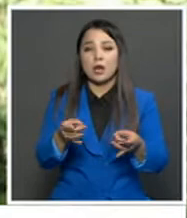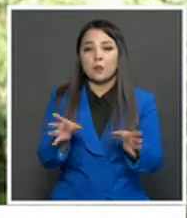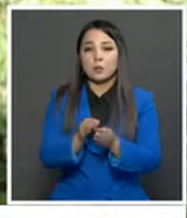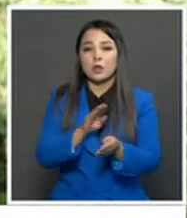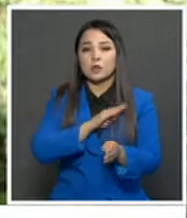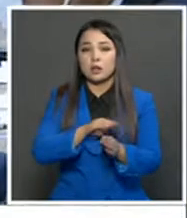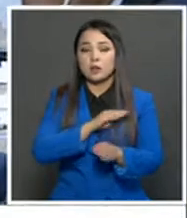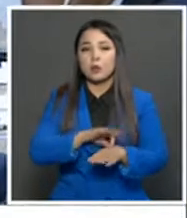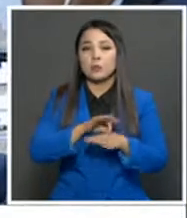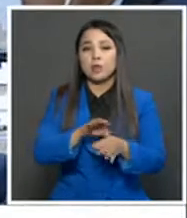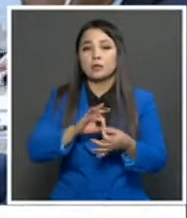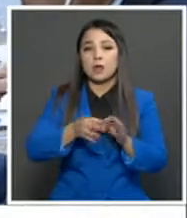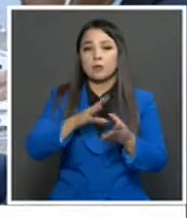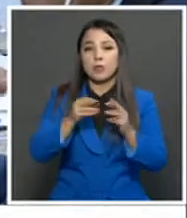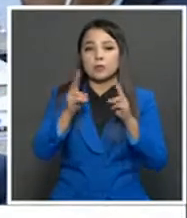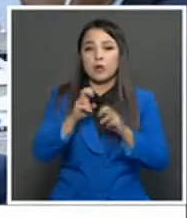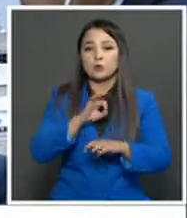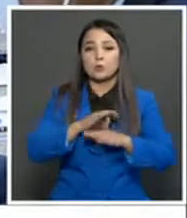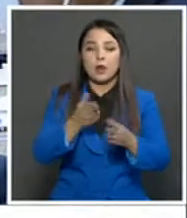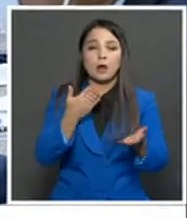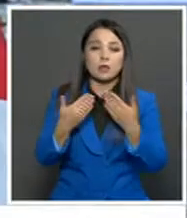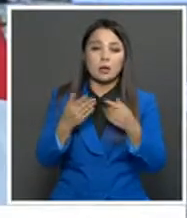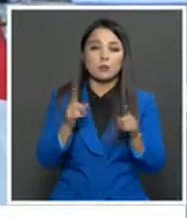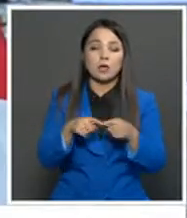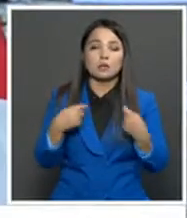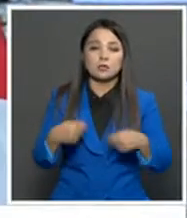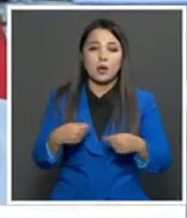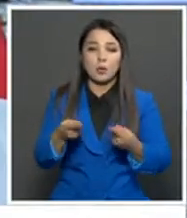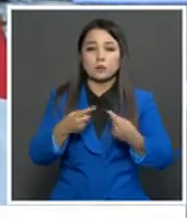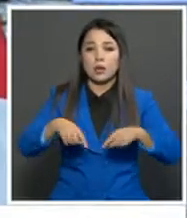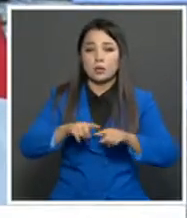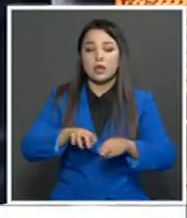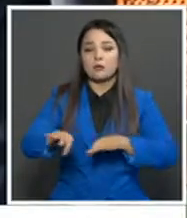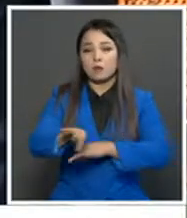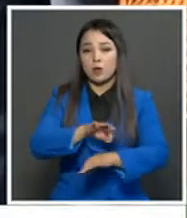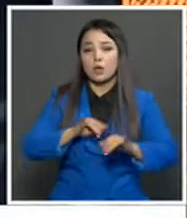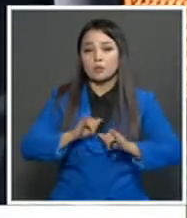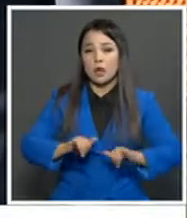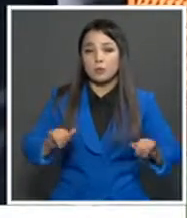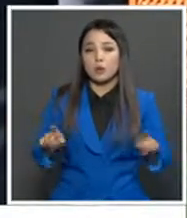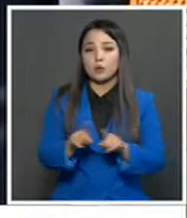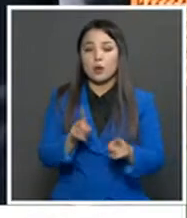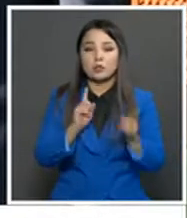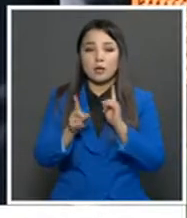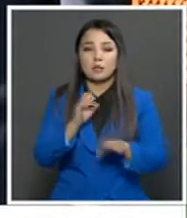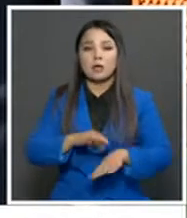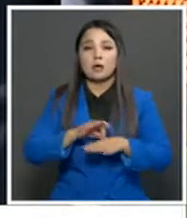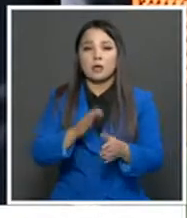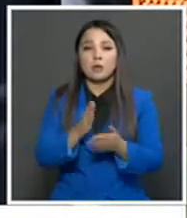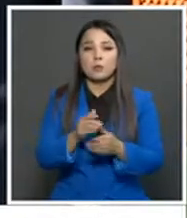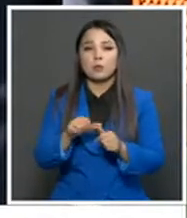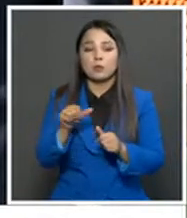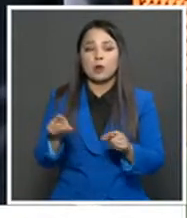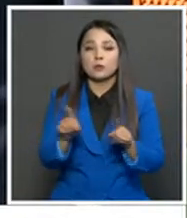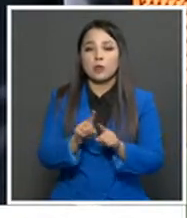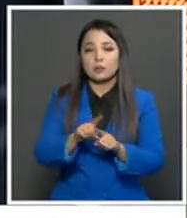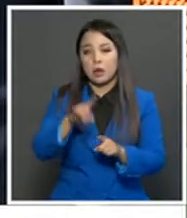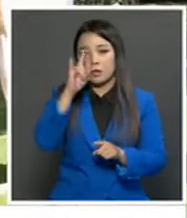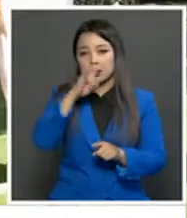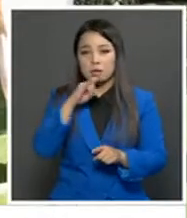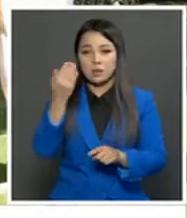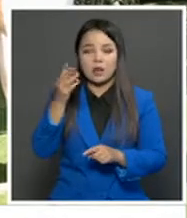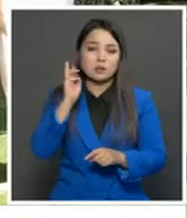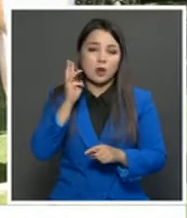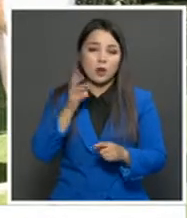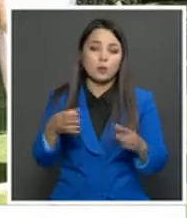өңдеу, ғылыми зерттеу ұйымдарының өзара қарым-қатынасы мен сауда-логистикалық инфрақұрылымды дамыту жайын талқылады. Бұдан бөлек Қазақстан елшілігінің